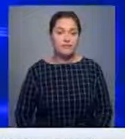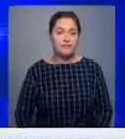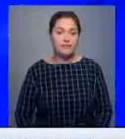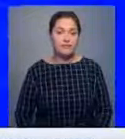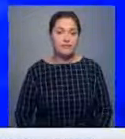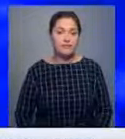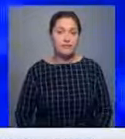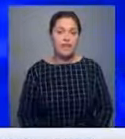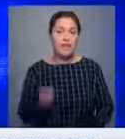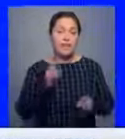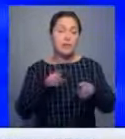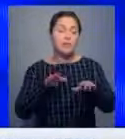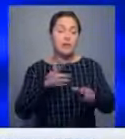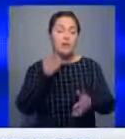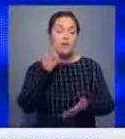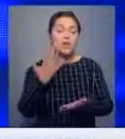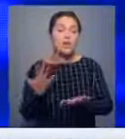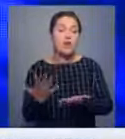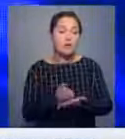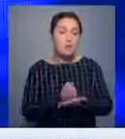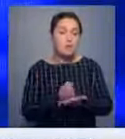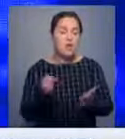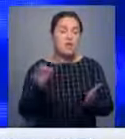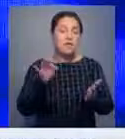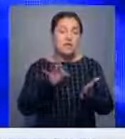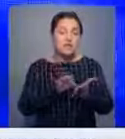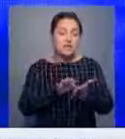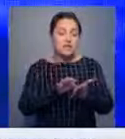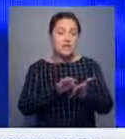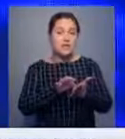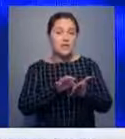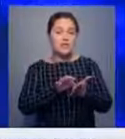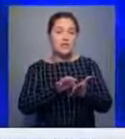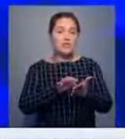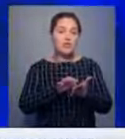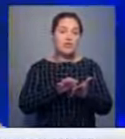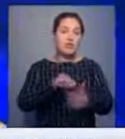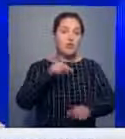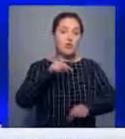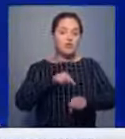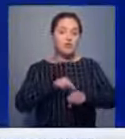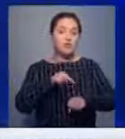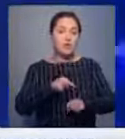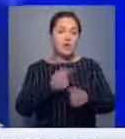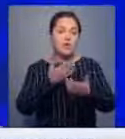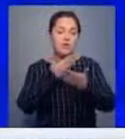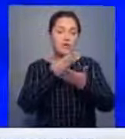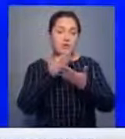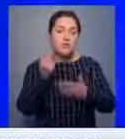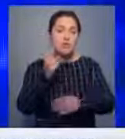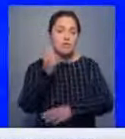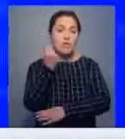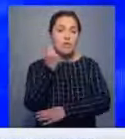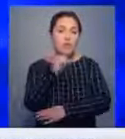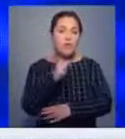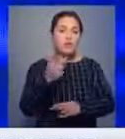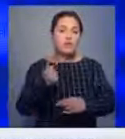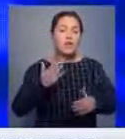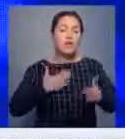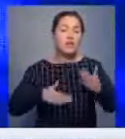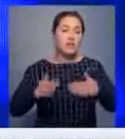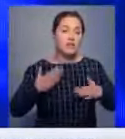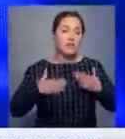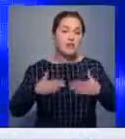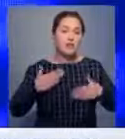ты чего-то добиваешься, у тебя нету такого ощущения, что ты выиграл какую-то лотерею. Конечно, у тебя огромная